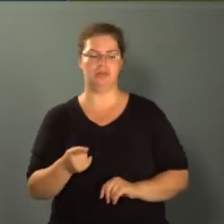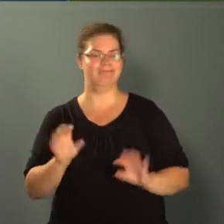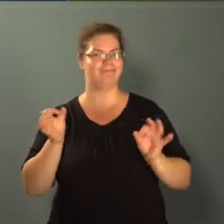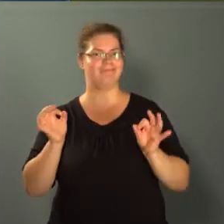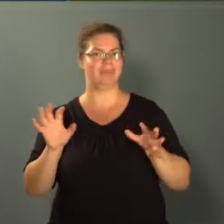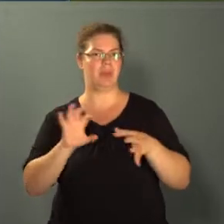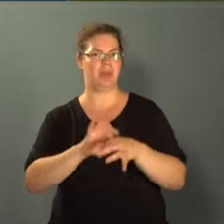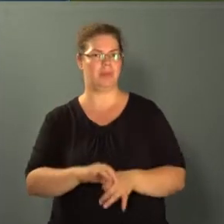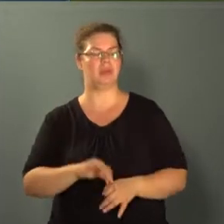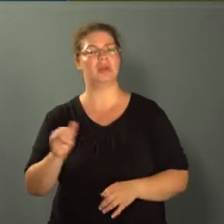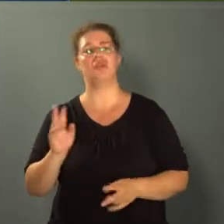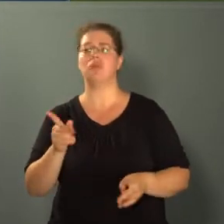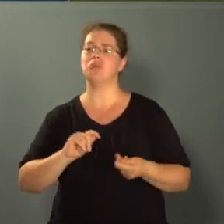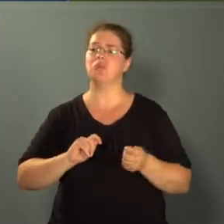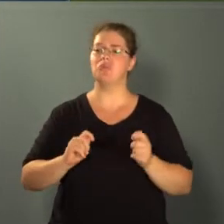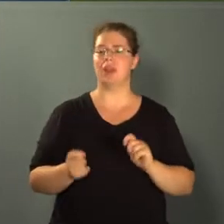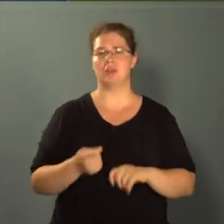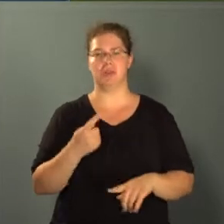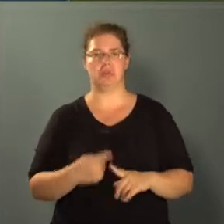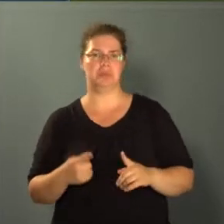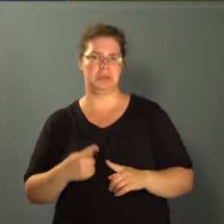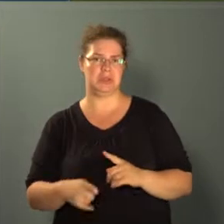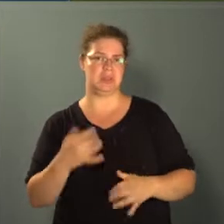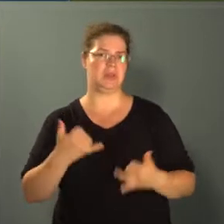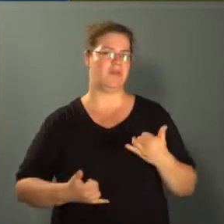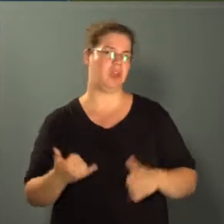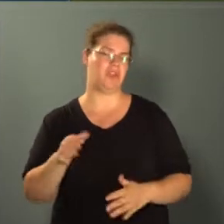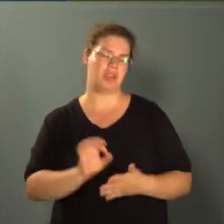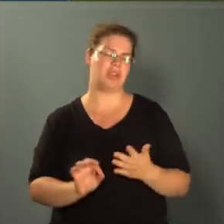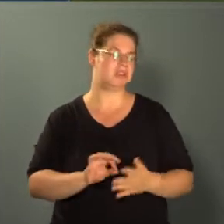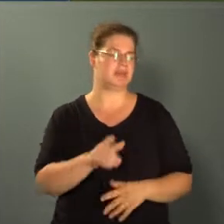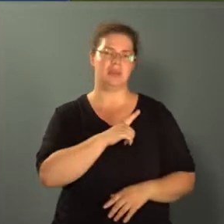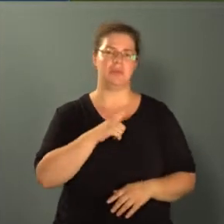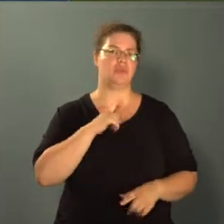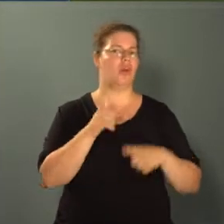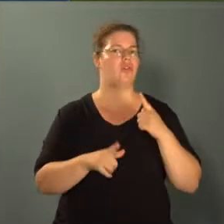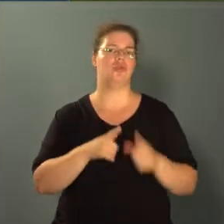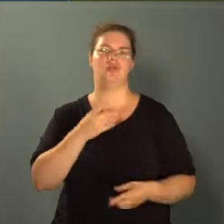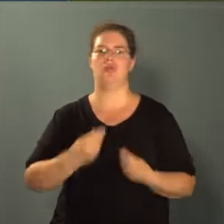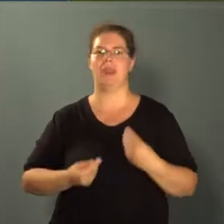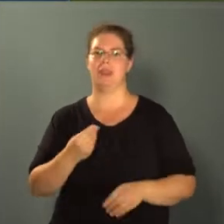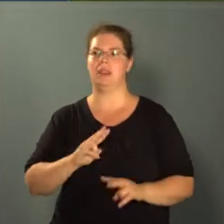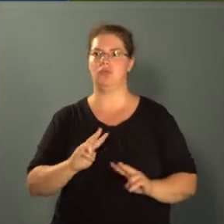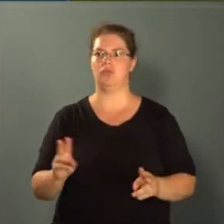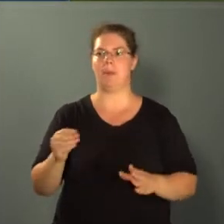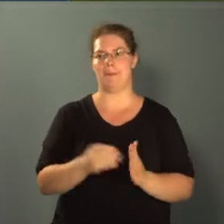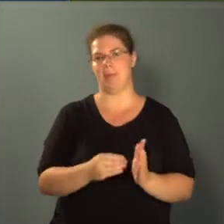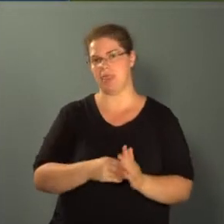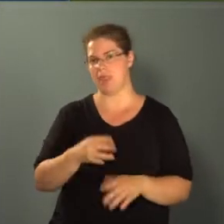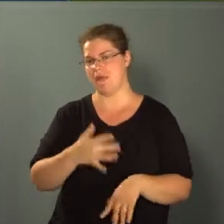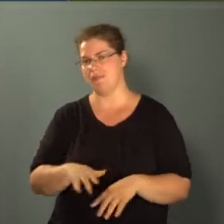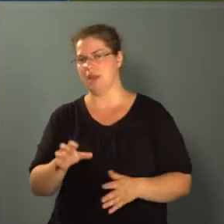kifogástalan a kapcsolat, és az, hogy változott egy picit a versenykiírás, abban, hogy nem csak kölcsönjátékosok szerepelhetnek a Ferencvárosban,